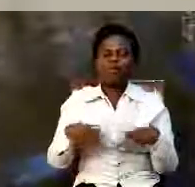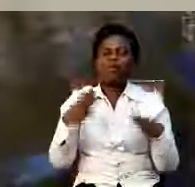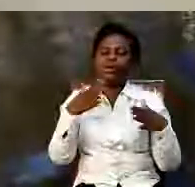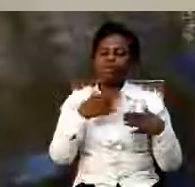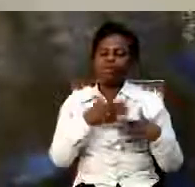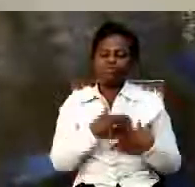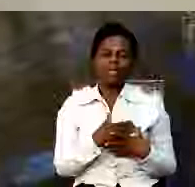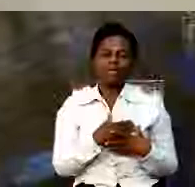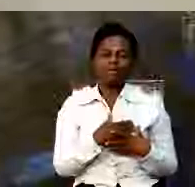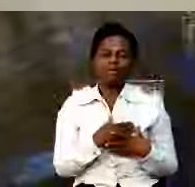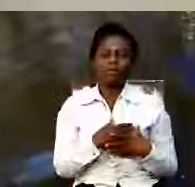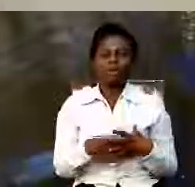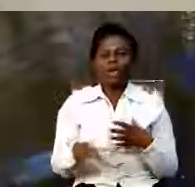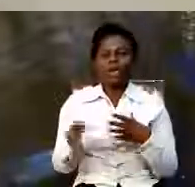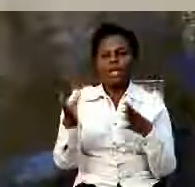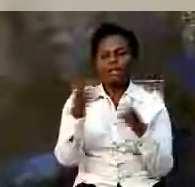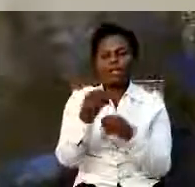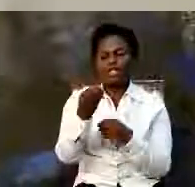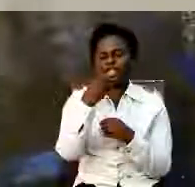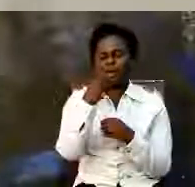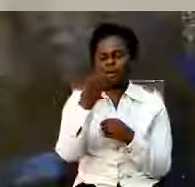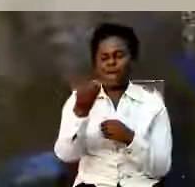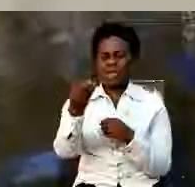anakula kana kwamba hakuna kula kesho.